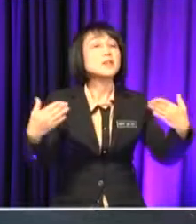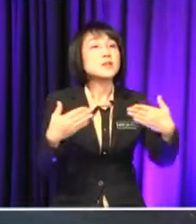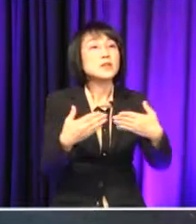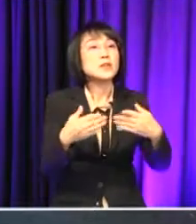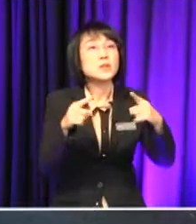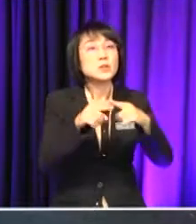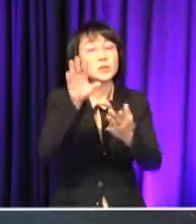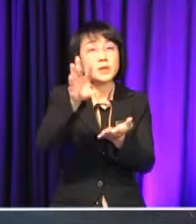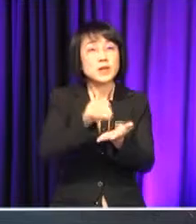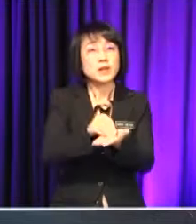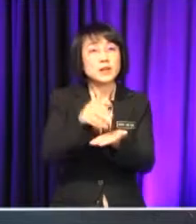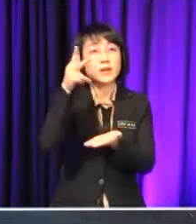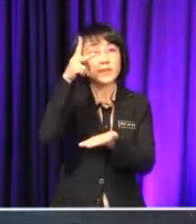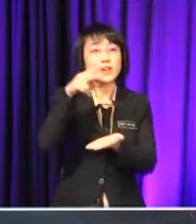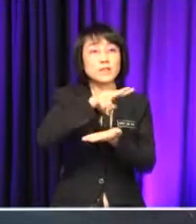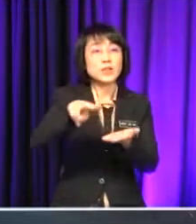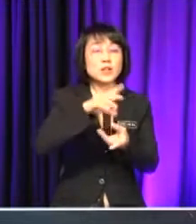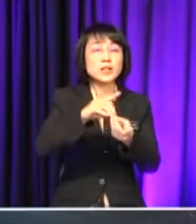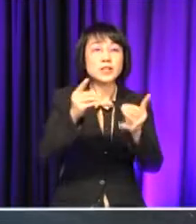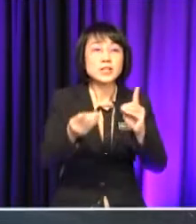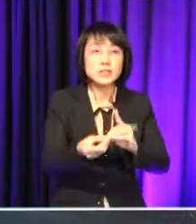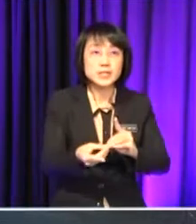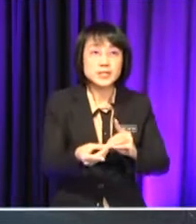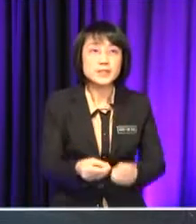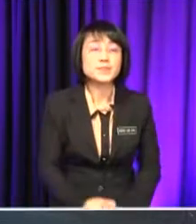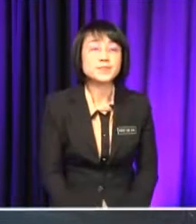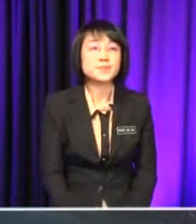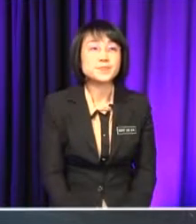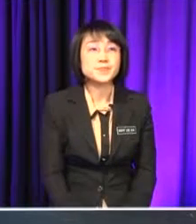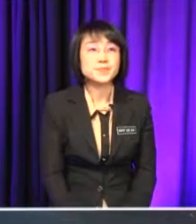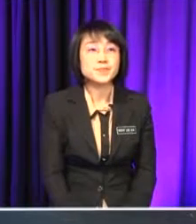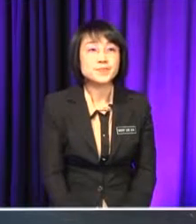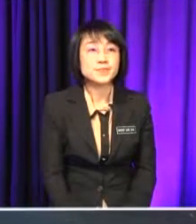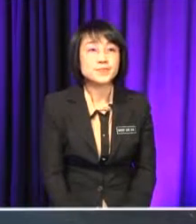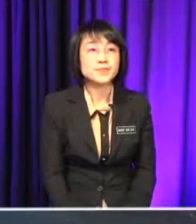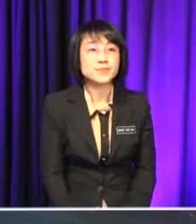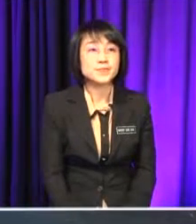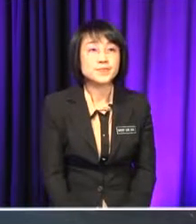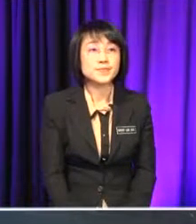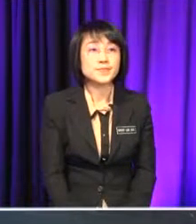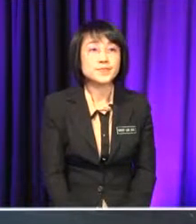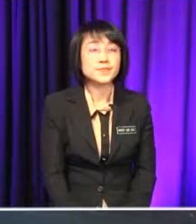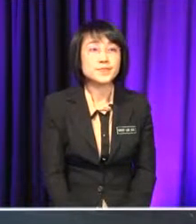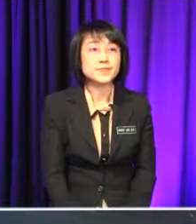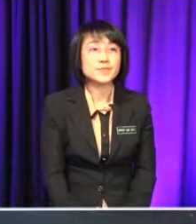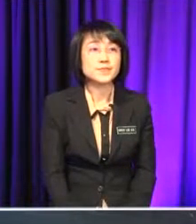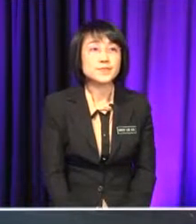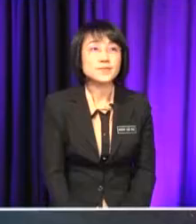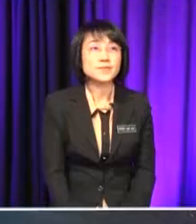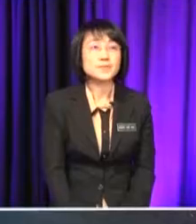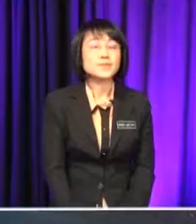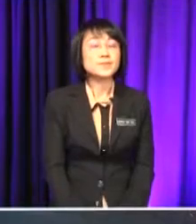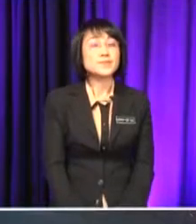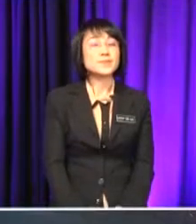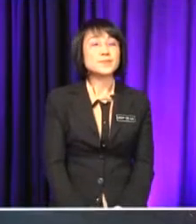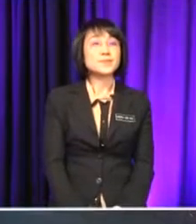digital. Baik. Jadi saya tolong Fizi untuk menyambungkan pada port yang sepatutnya. Baik, cikgu akan